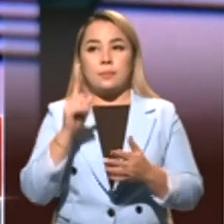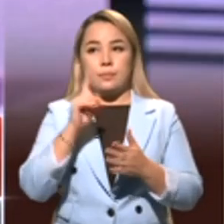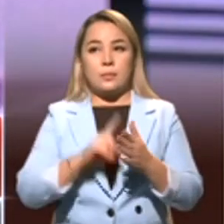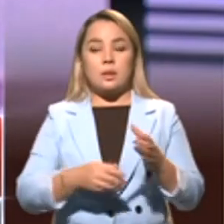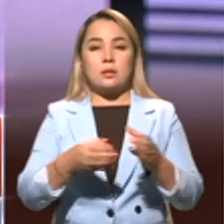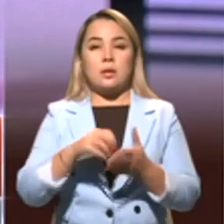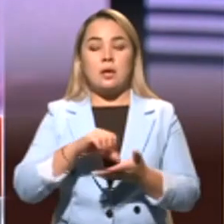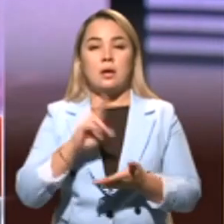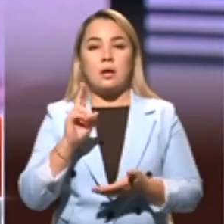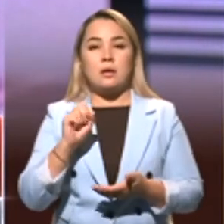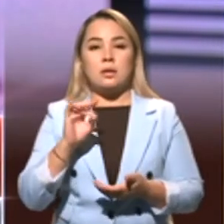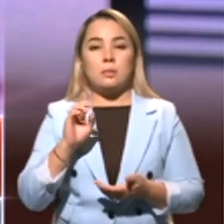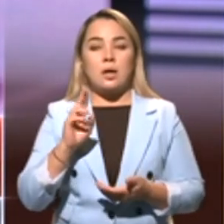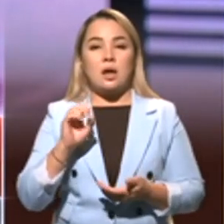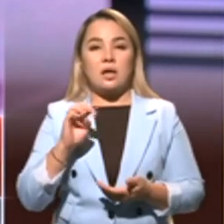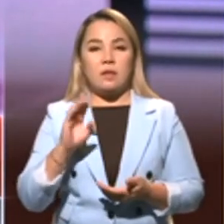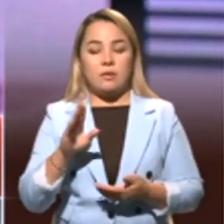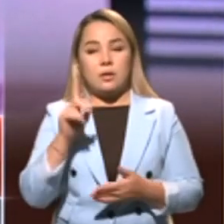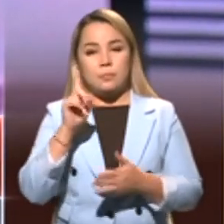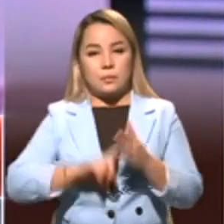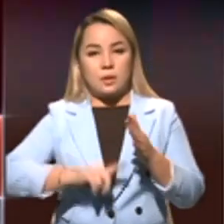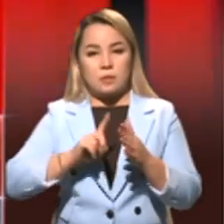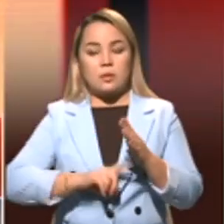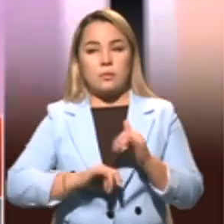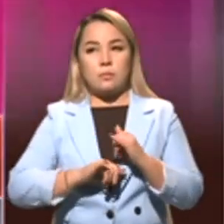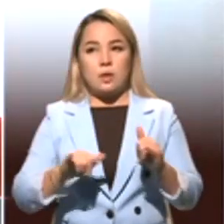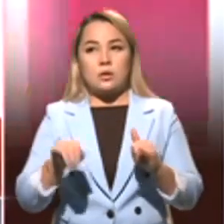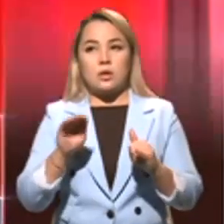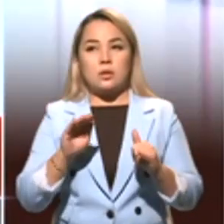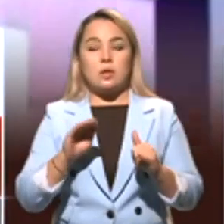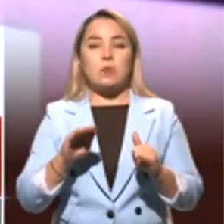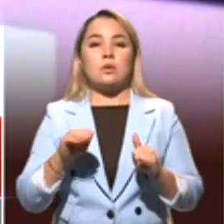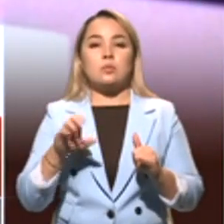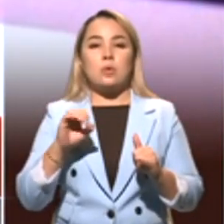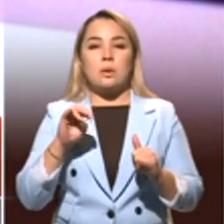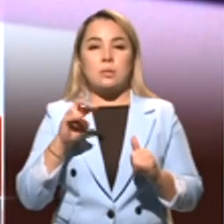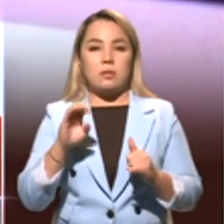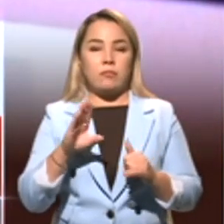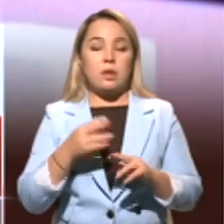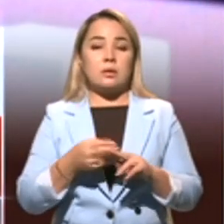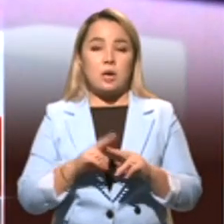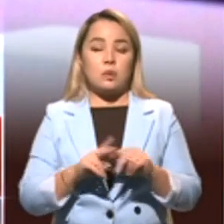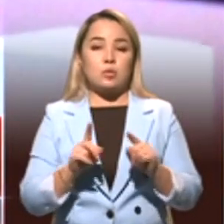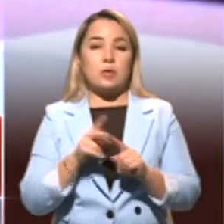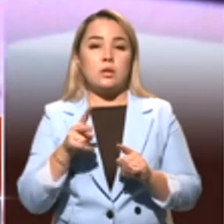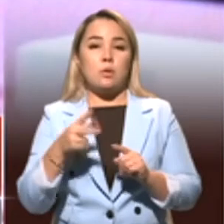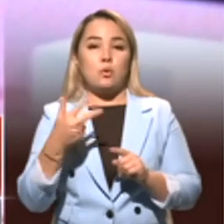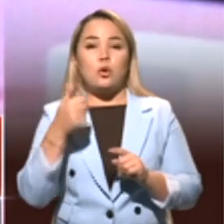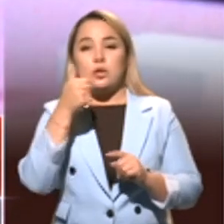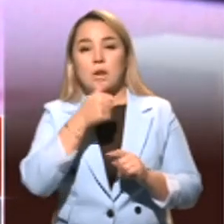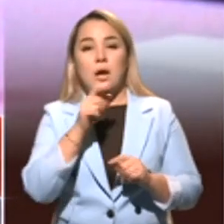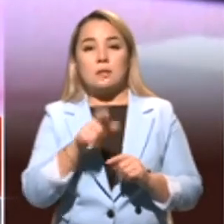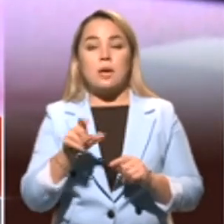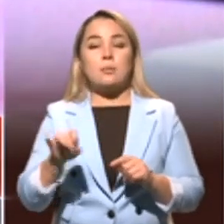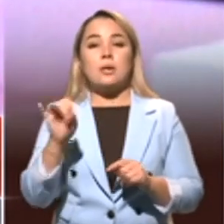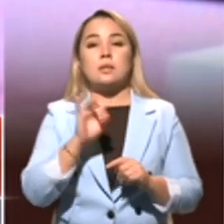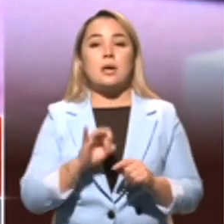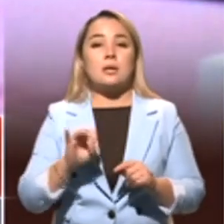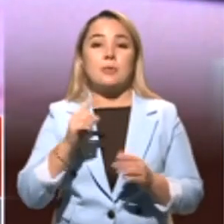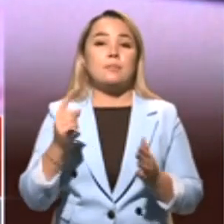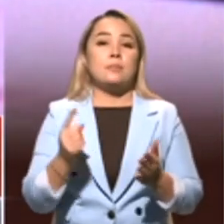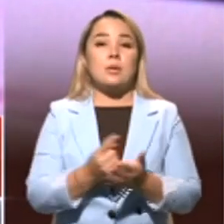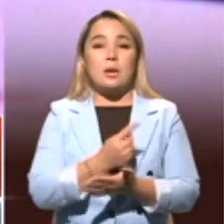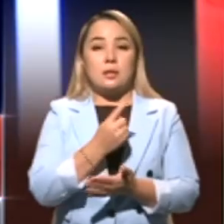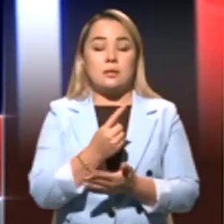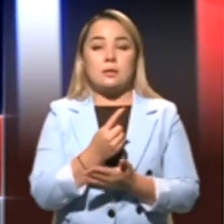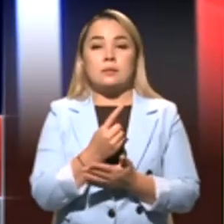Қасқырбек Қалиев және де дін танушы Жандәулет Сүлеймен. 2003 жылы адамзат тарихында алғаш